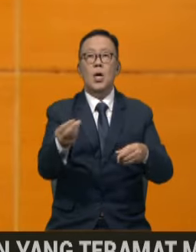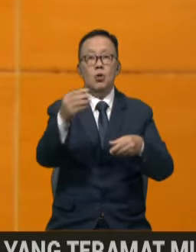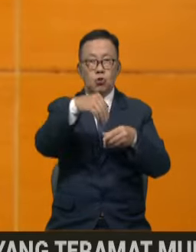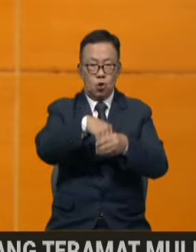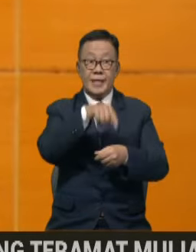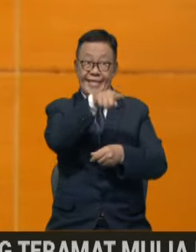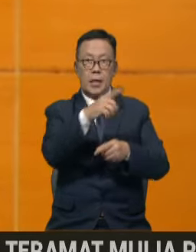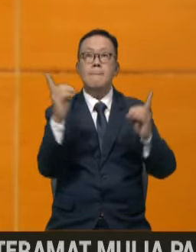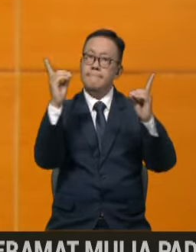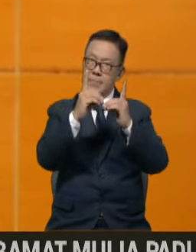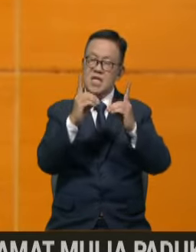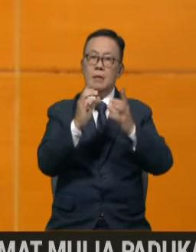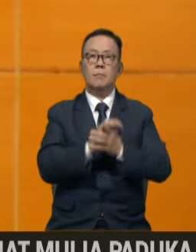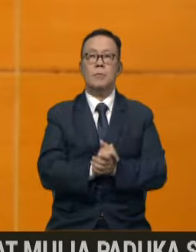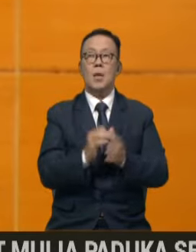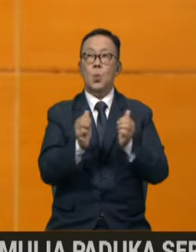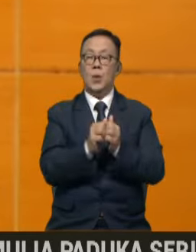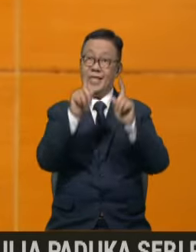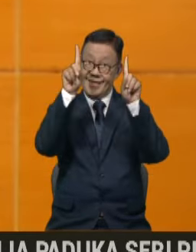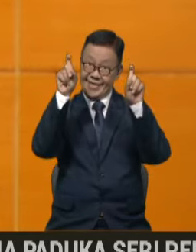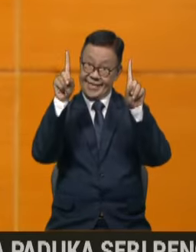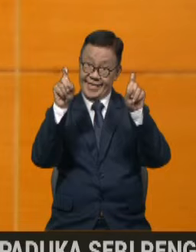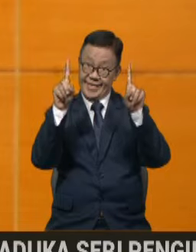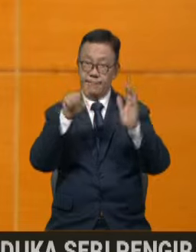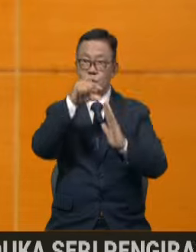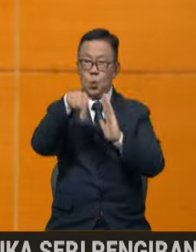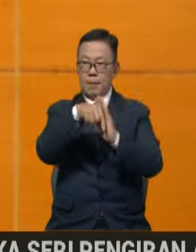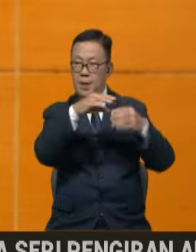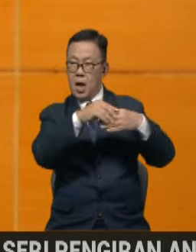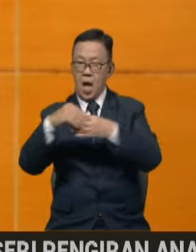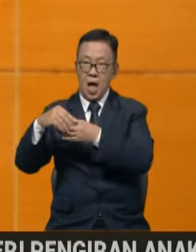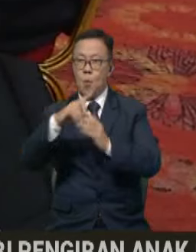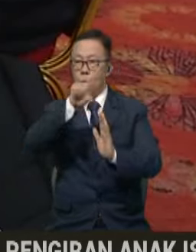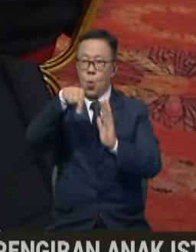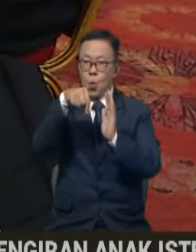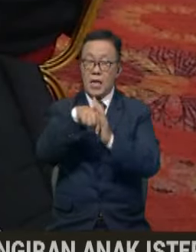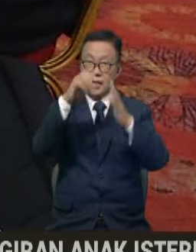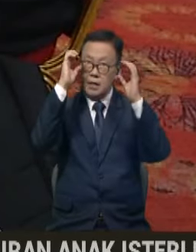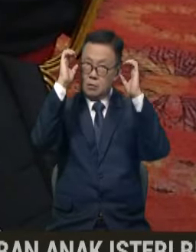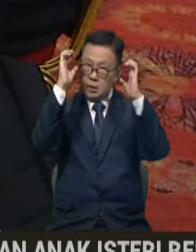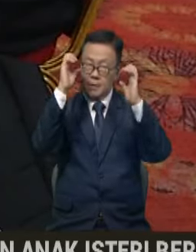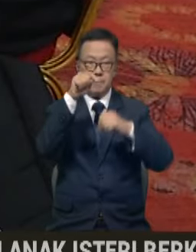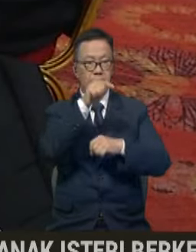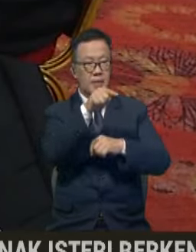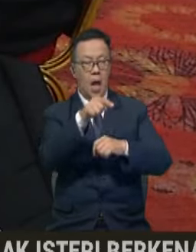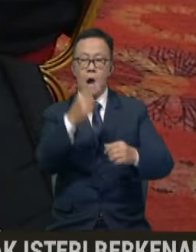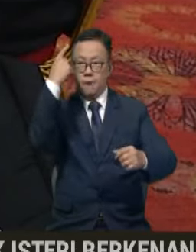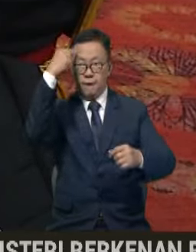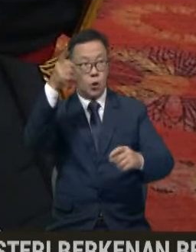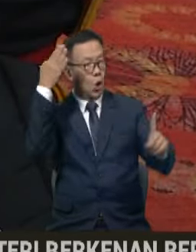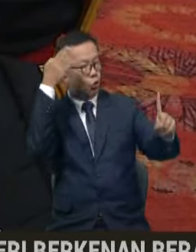menghadiri konvensyen. Dengan tema pemimpin berkualiti, pendidikan berkualiti, konvensyen antara lain